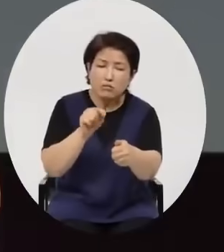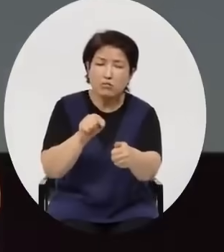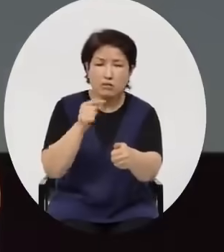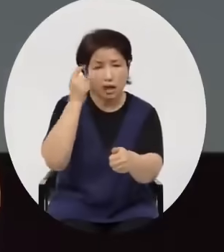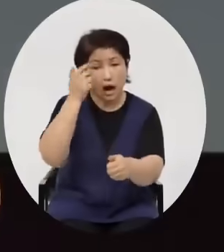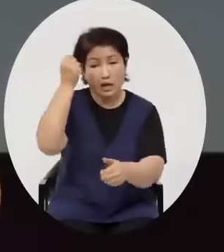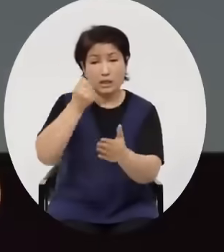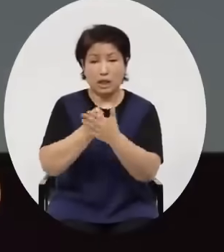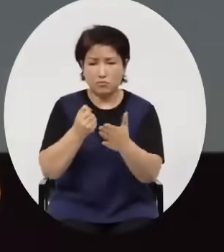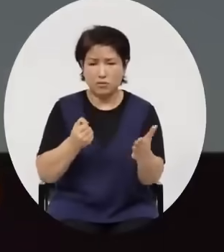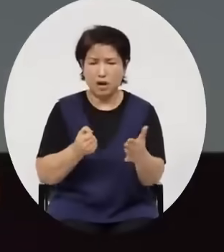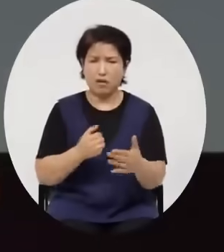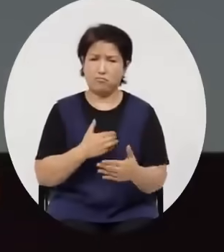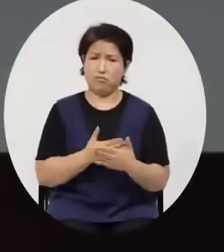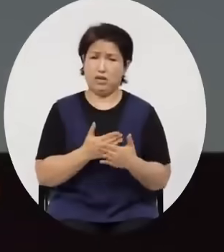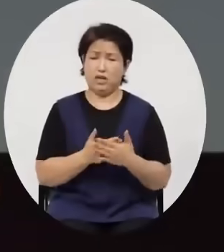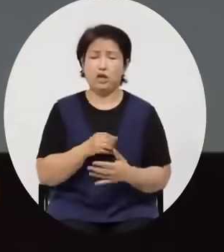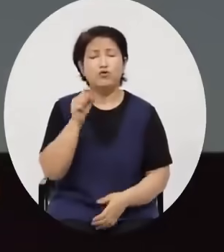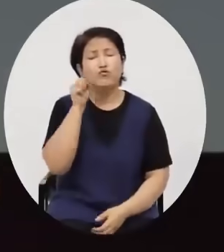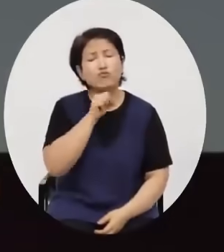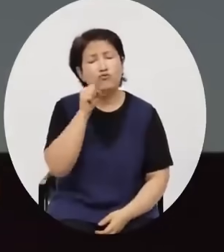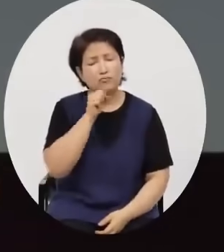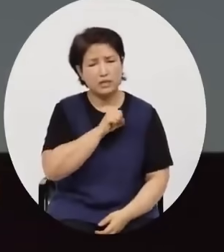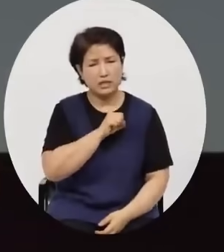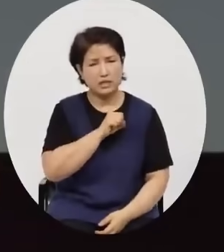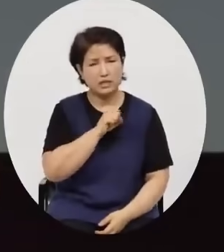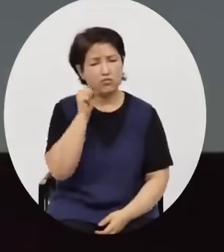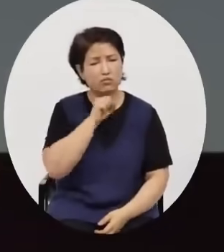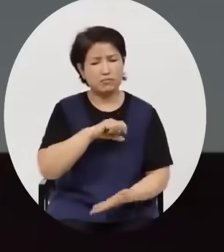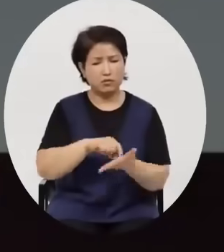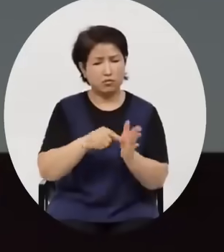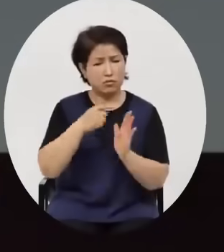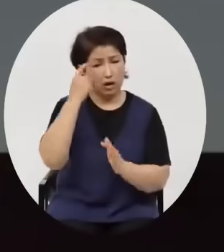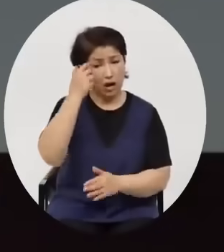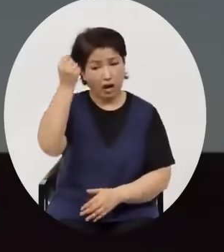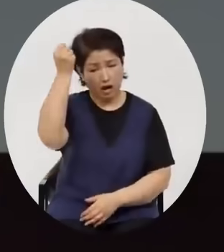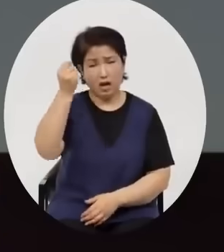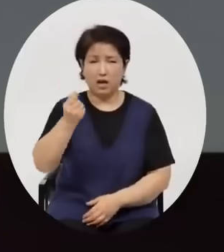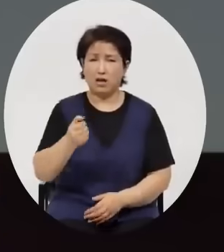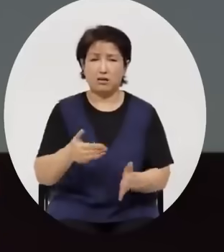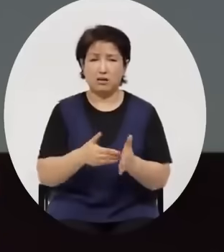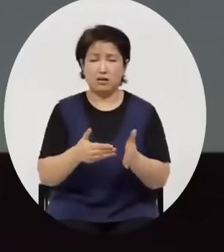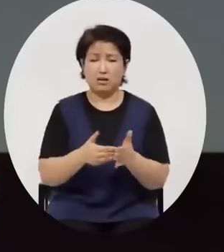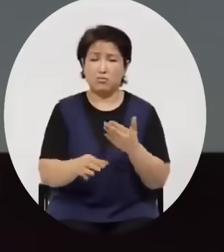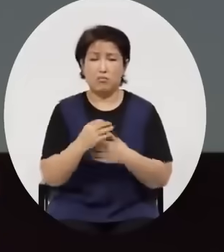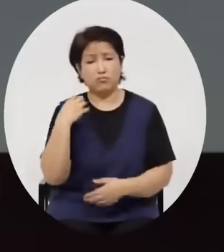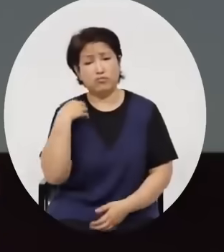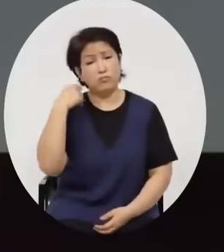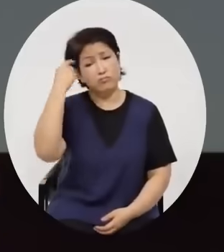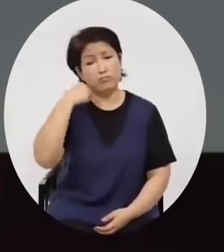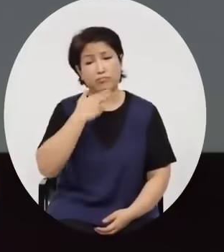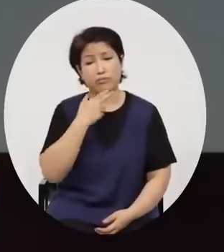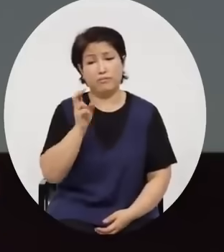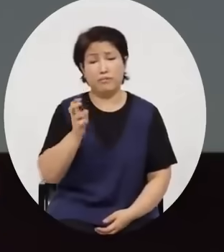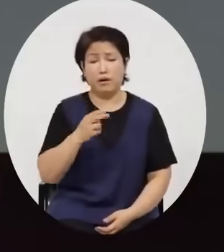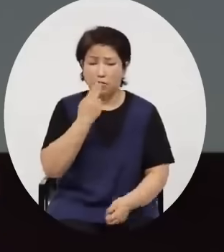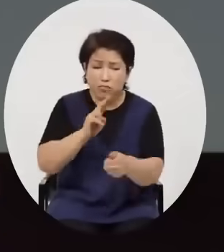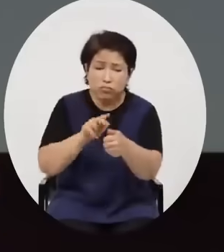지금 부담이 되는 거예요. 취미생활이라고 생각하세요. 그럼 부담이 안 되잖아. 네. 왜 그걸 도전이라고